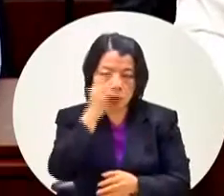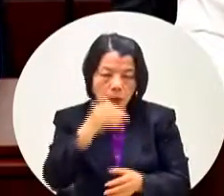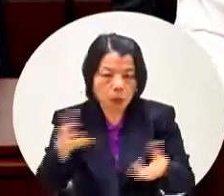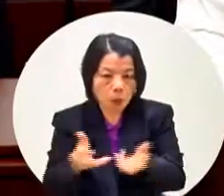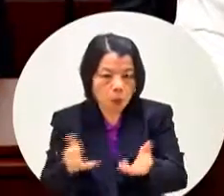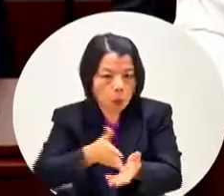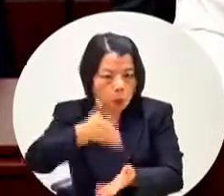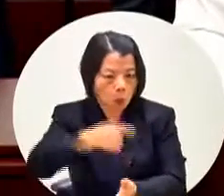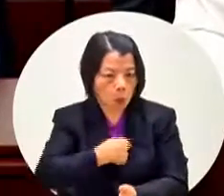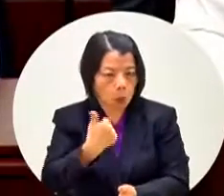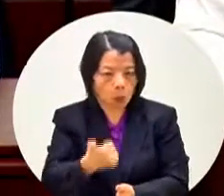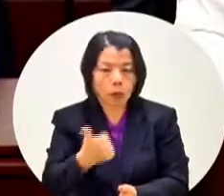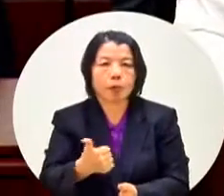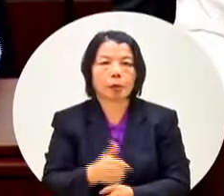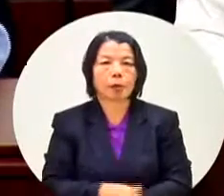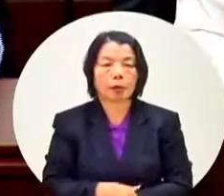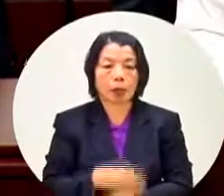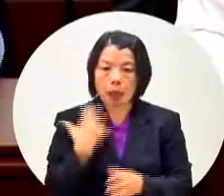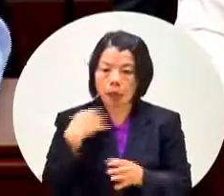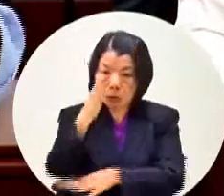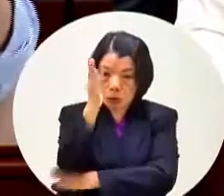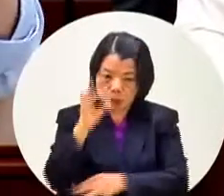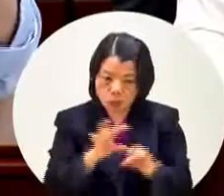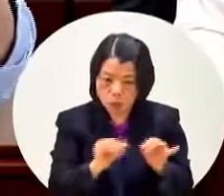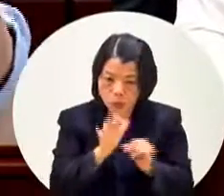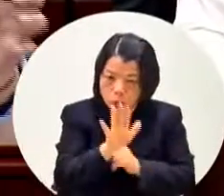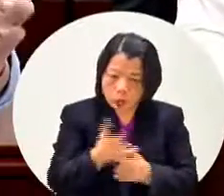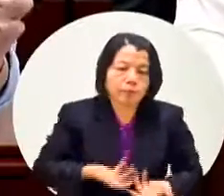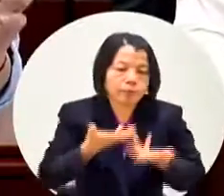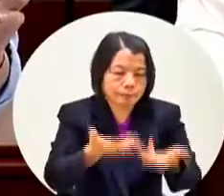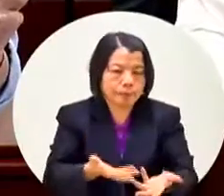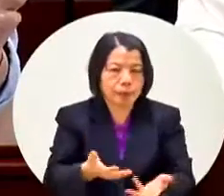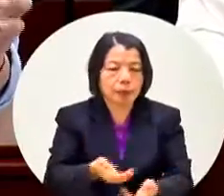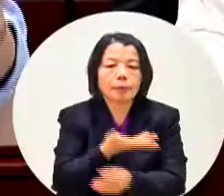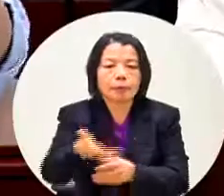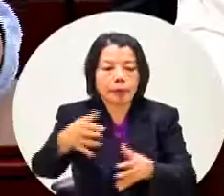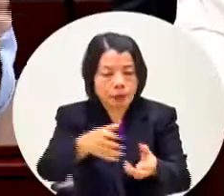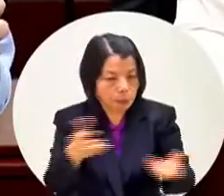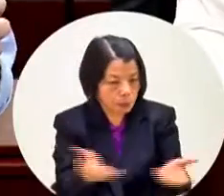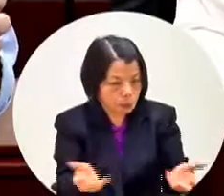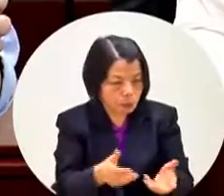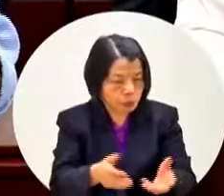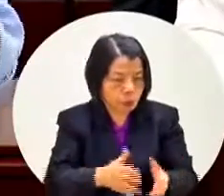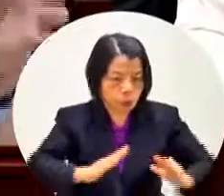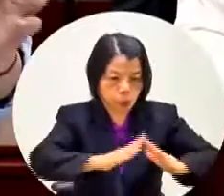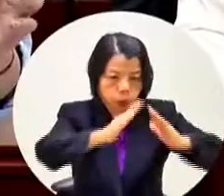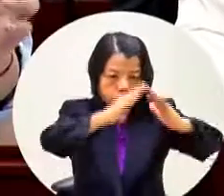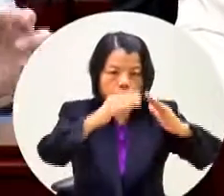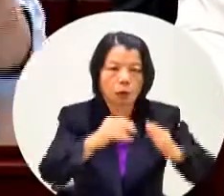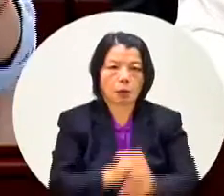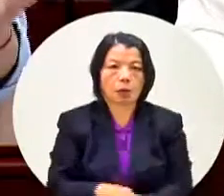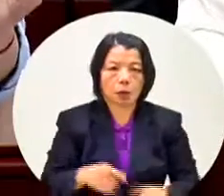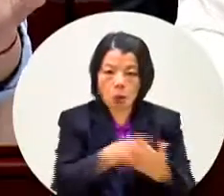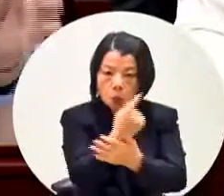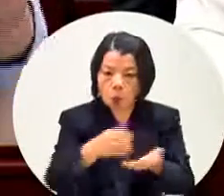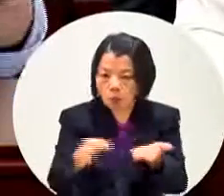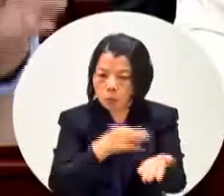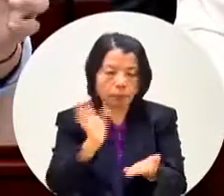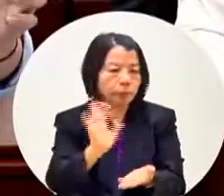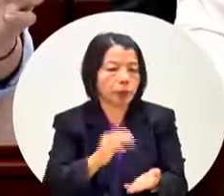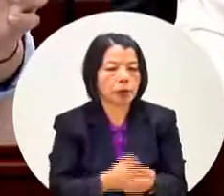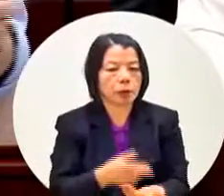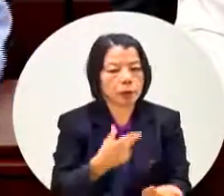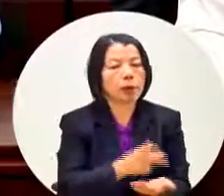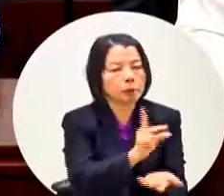商，不以赚钱为目的，真的是服务，然后帮助我们青年朋友。如果是80000块钱一坪的话，一栋房子30坪大概